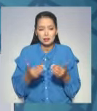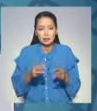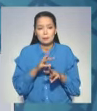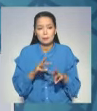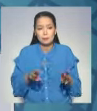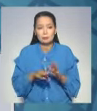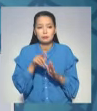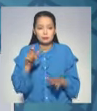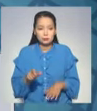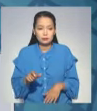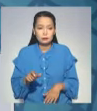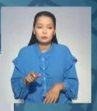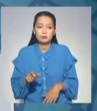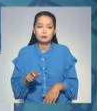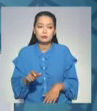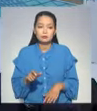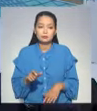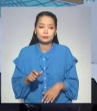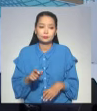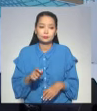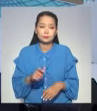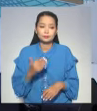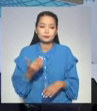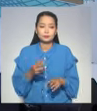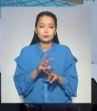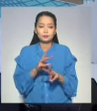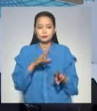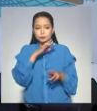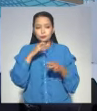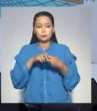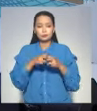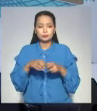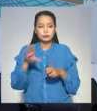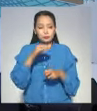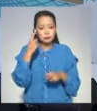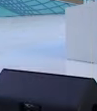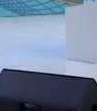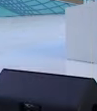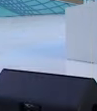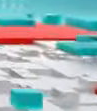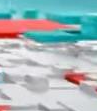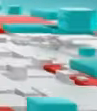мәслихат депутатының пікірінен үкіметке көп мәселелердің бар екенін жеткізе білдік.